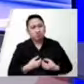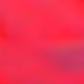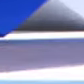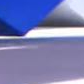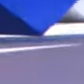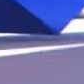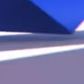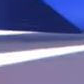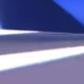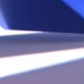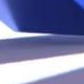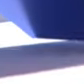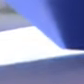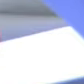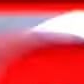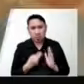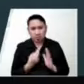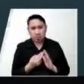Nelson